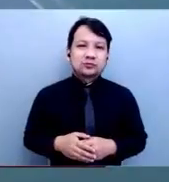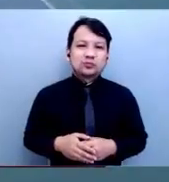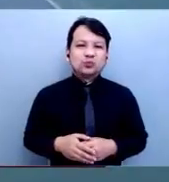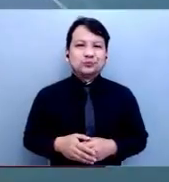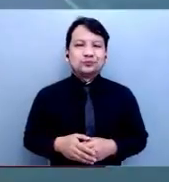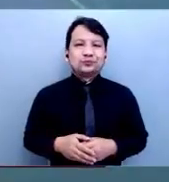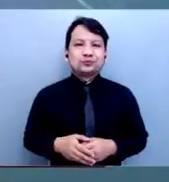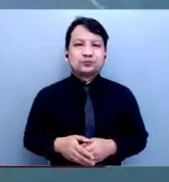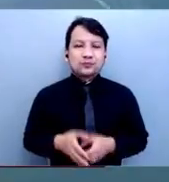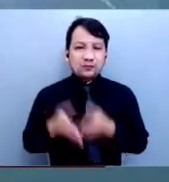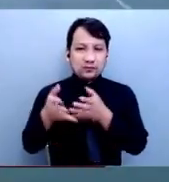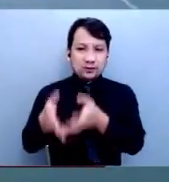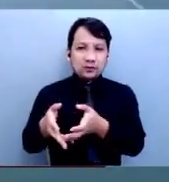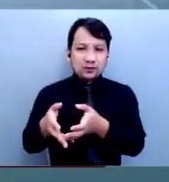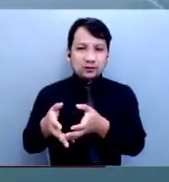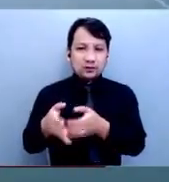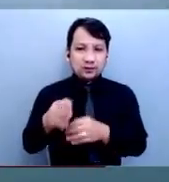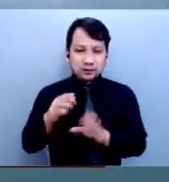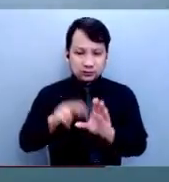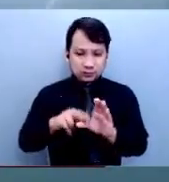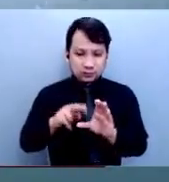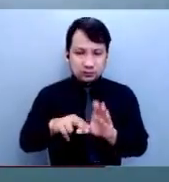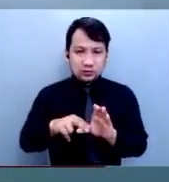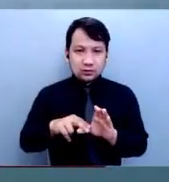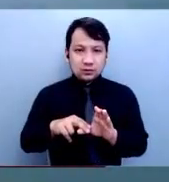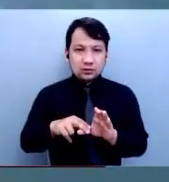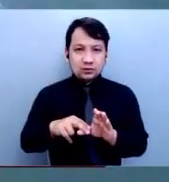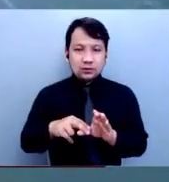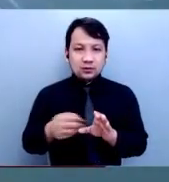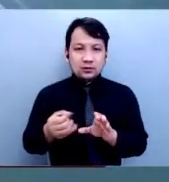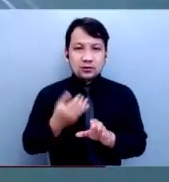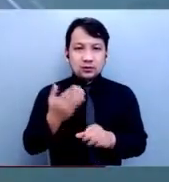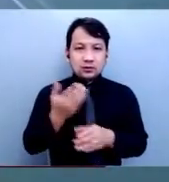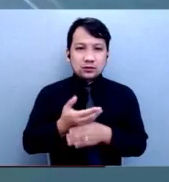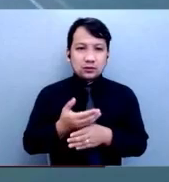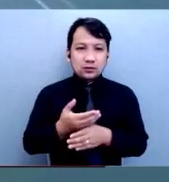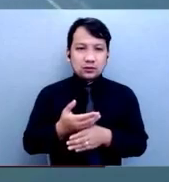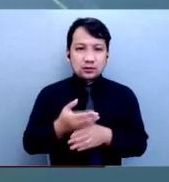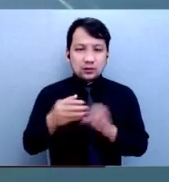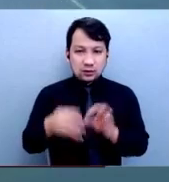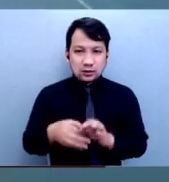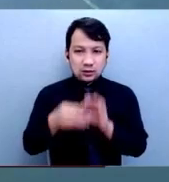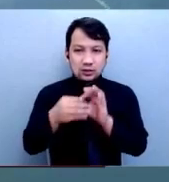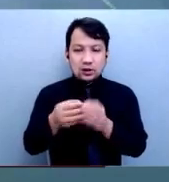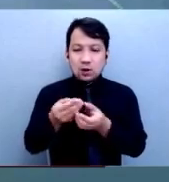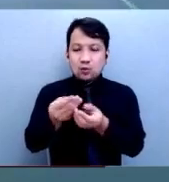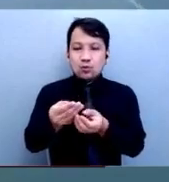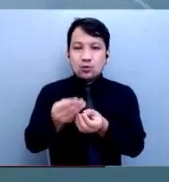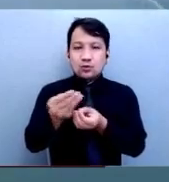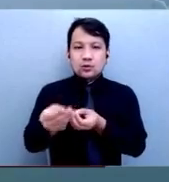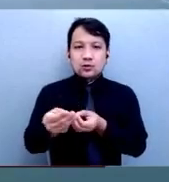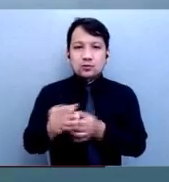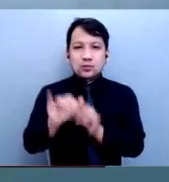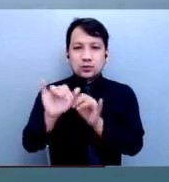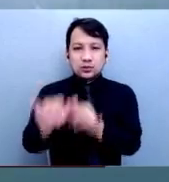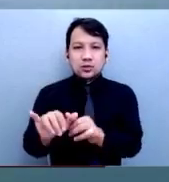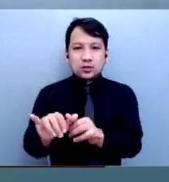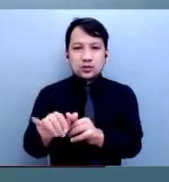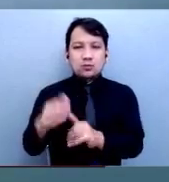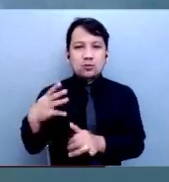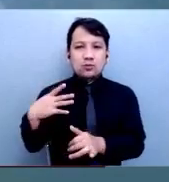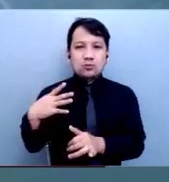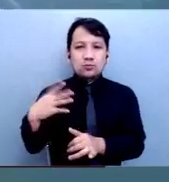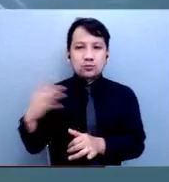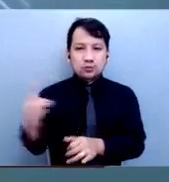Iniwan lamang sa bench, actually sa pew, ang doggy para sa communion. Pero stay put lang siya habang iniintay ang kanyang